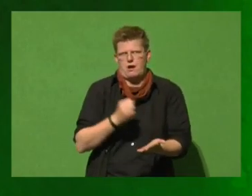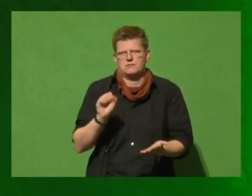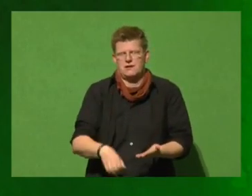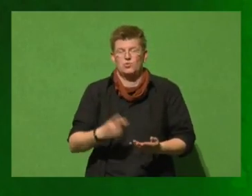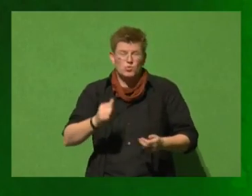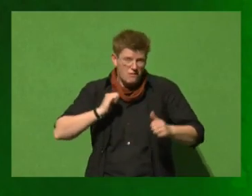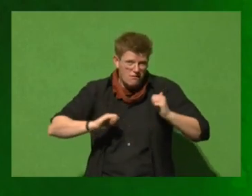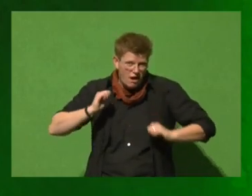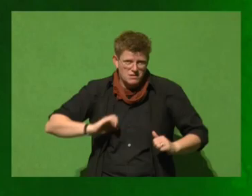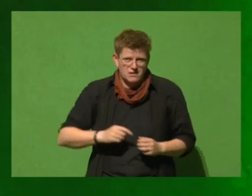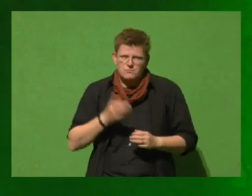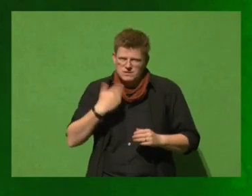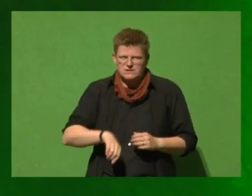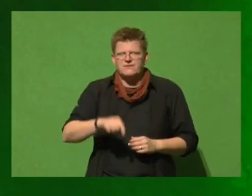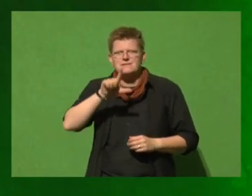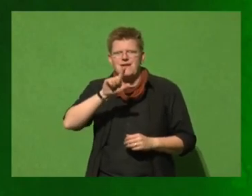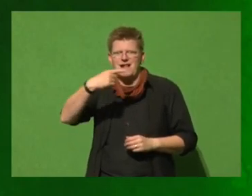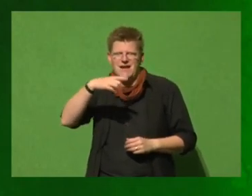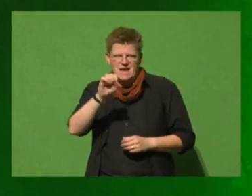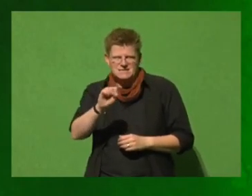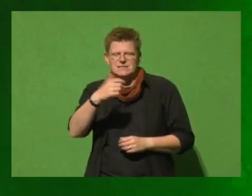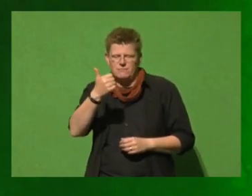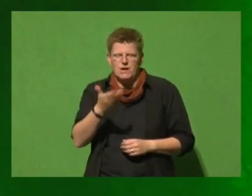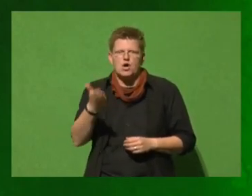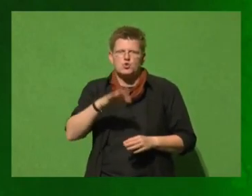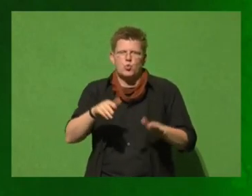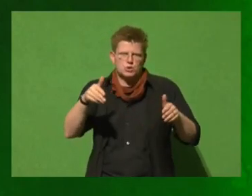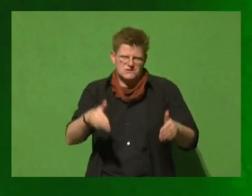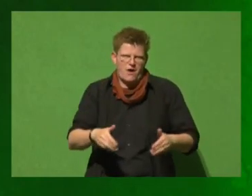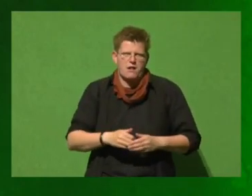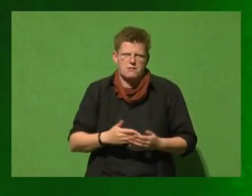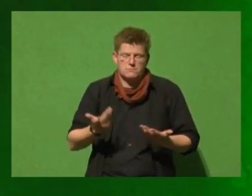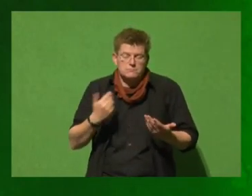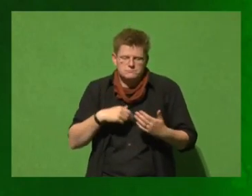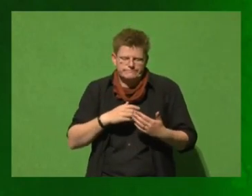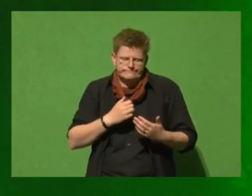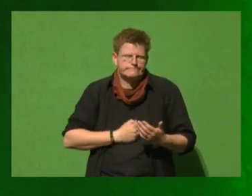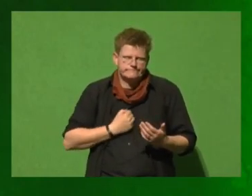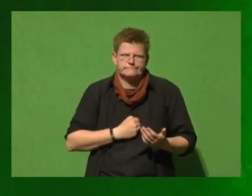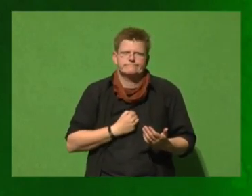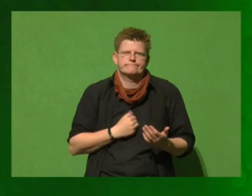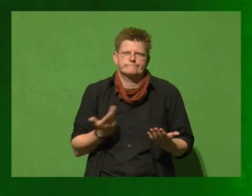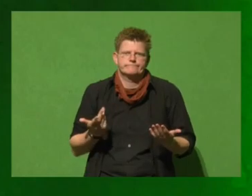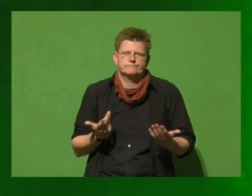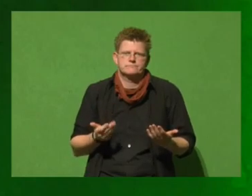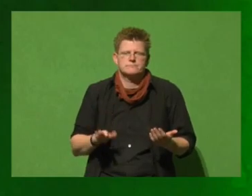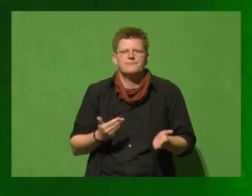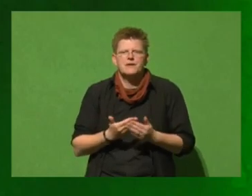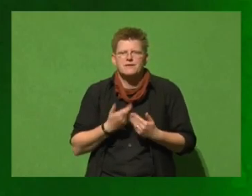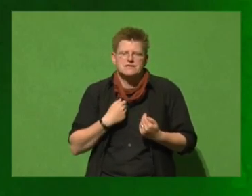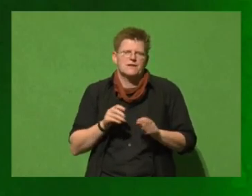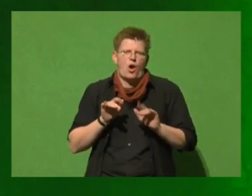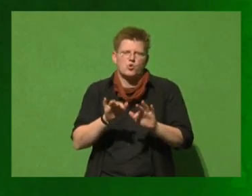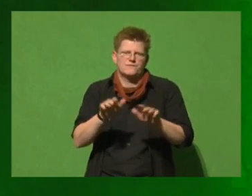wir auch einen Todesfall in der LGS gehabt, das sehr traurig war und das eben dann eben hier auch Auswirkungen